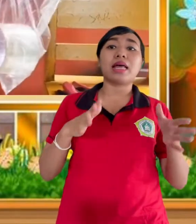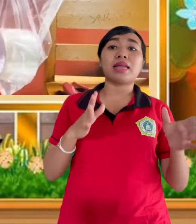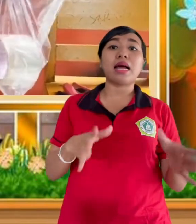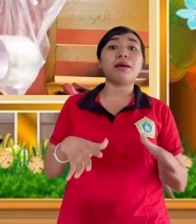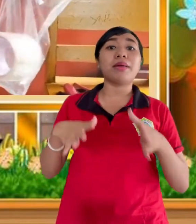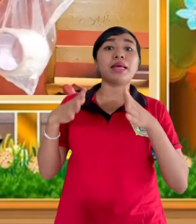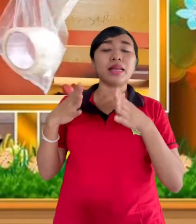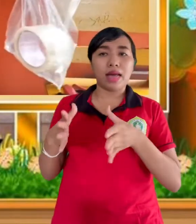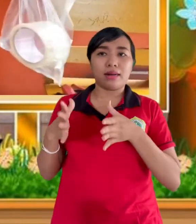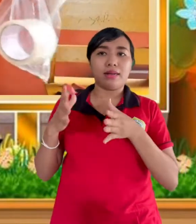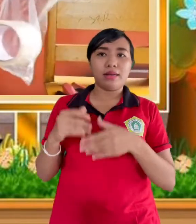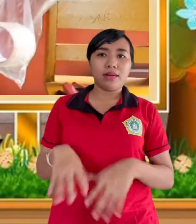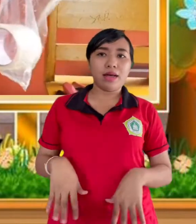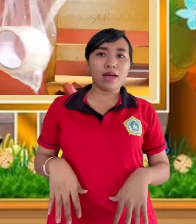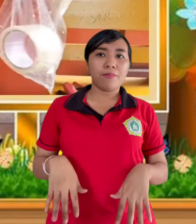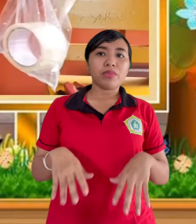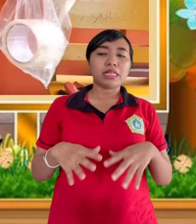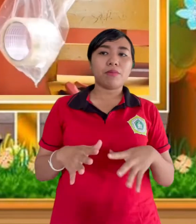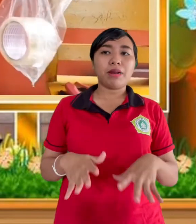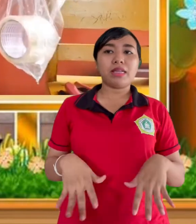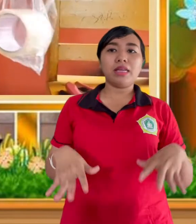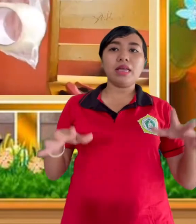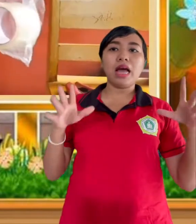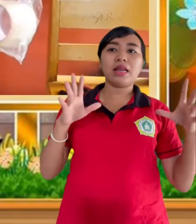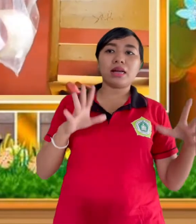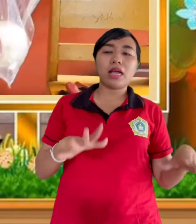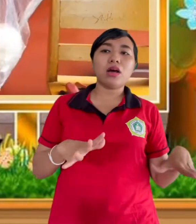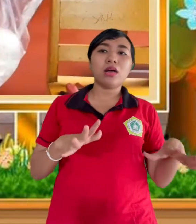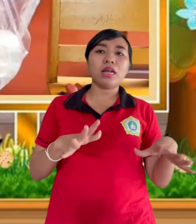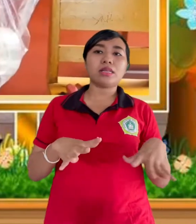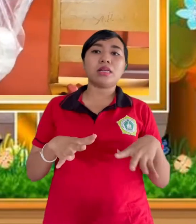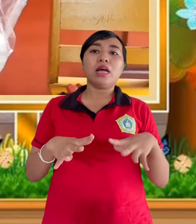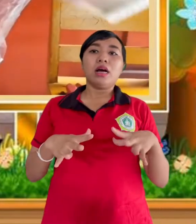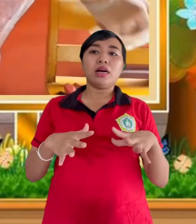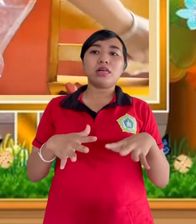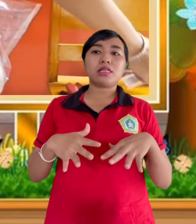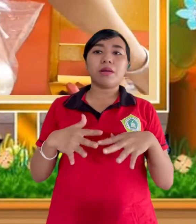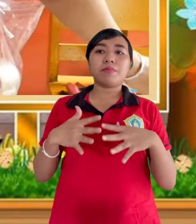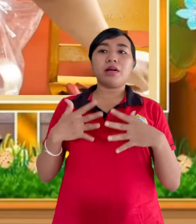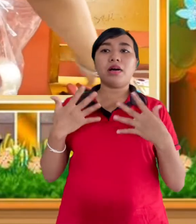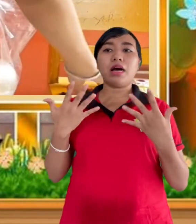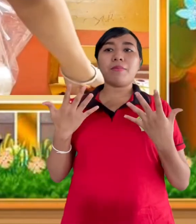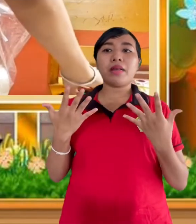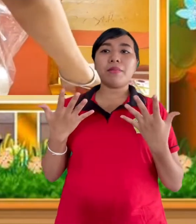berat dan yang lebih ringan. Nah, seperti ini ada krayon dan